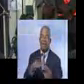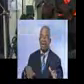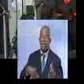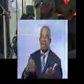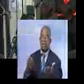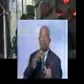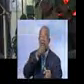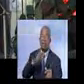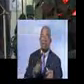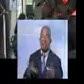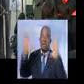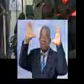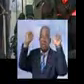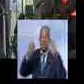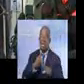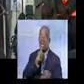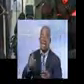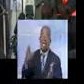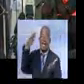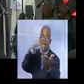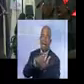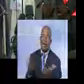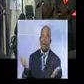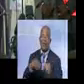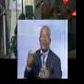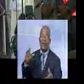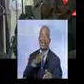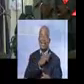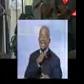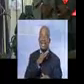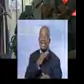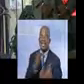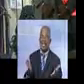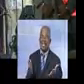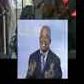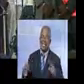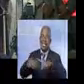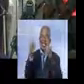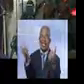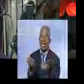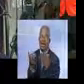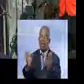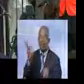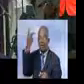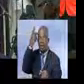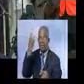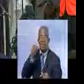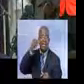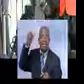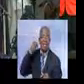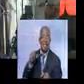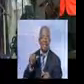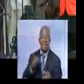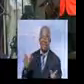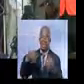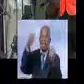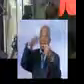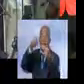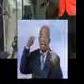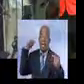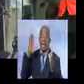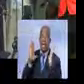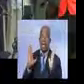Goodluck Jonathan est le candidat du Parti démocratique populaire PDP. Hier, le principal parti d'opposition, le Congrès